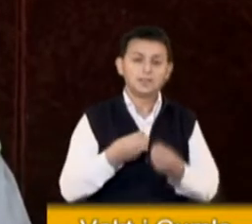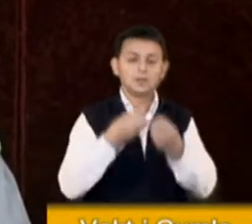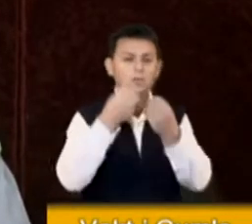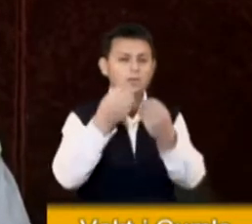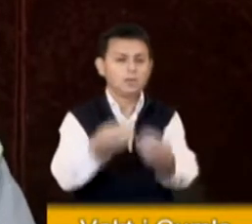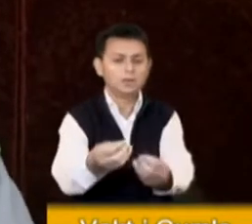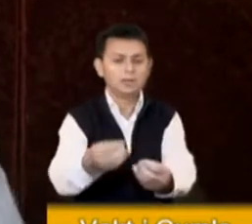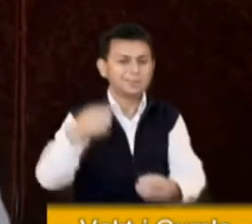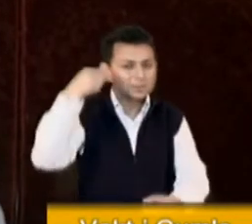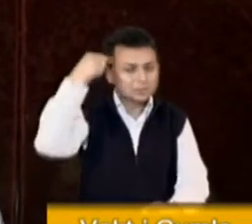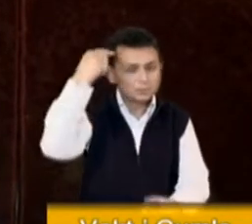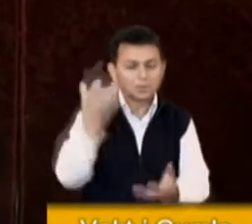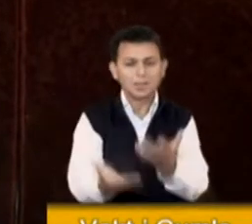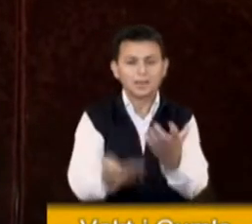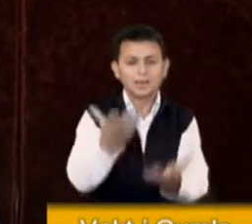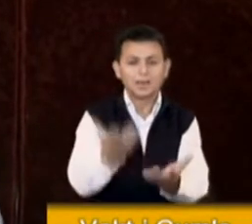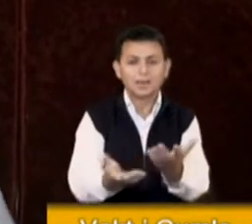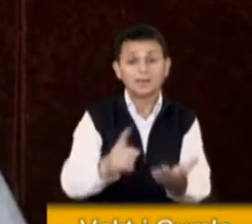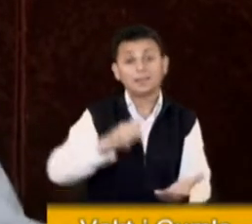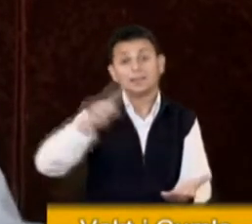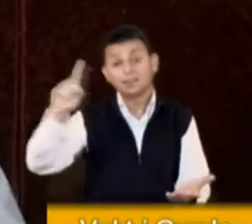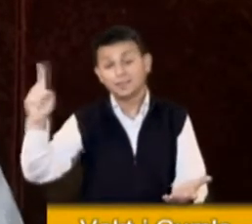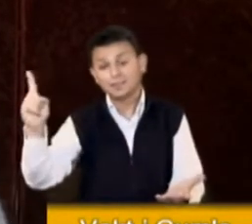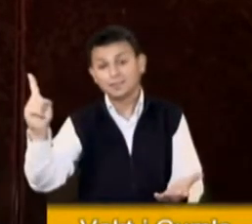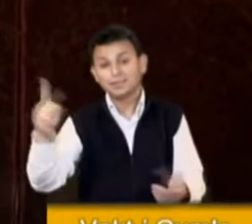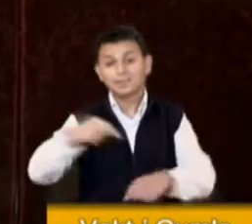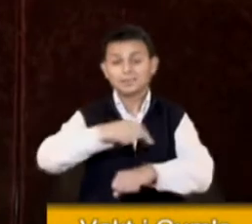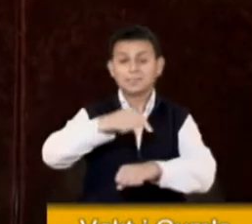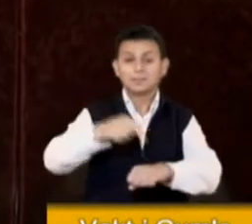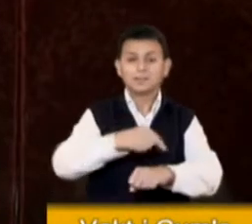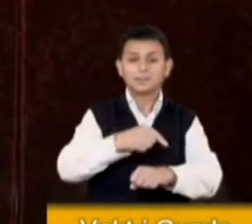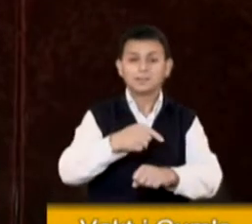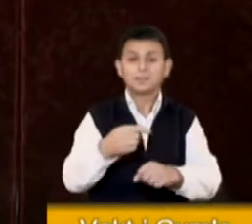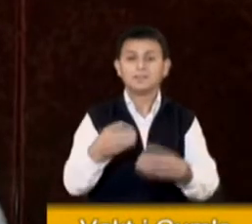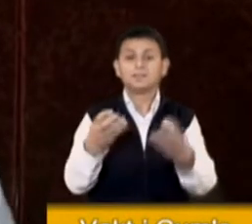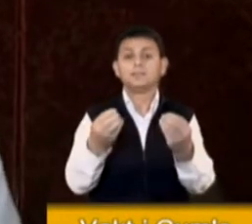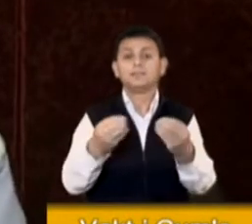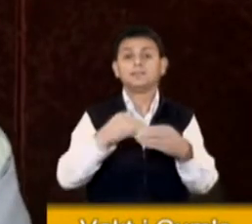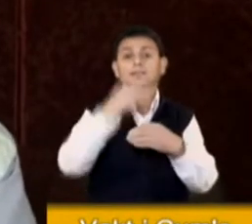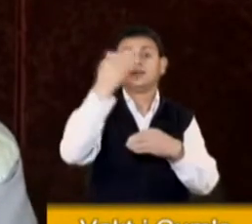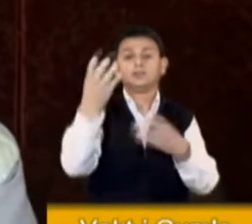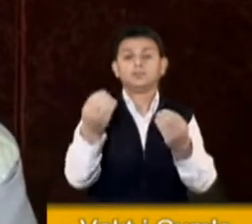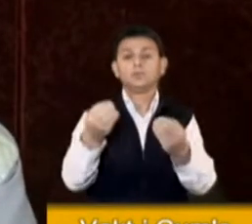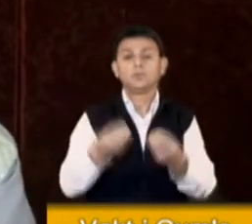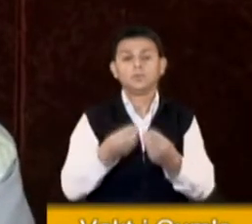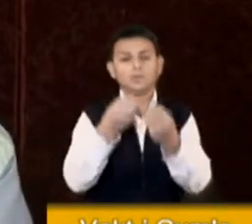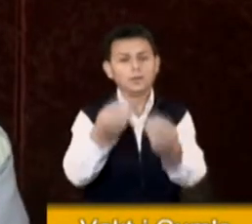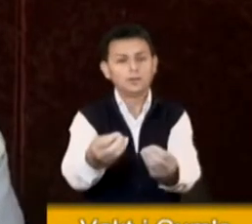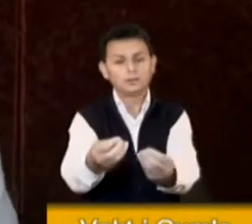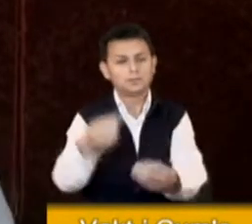de bunlardan daha fazla verileceğini zannettiğini ifade ediyor muhterem müminler. Demek ki